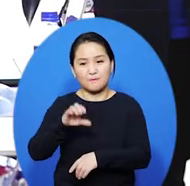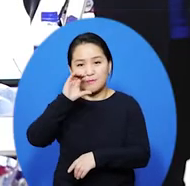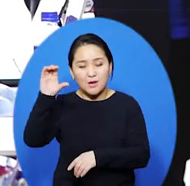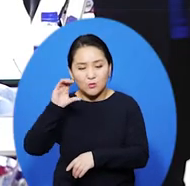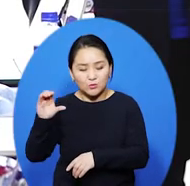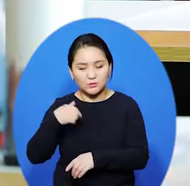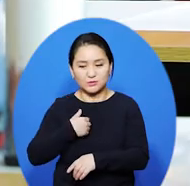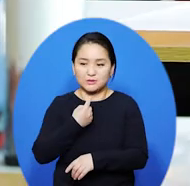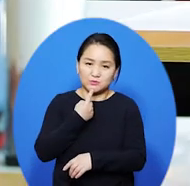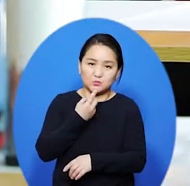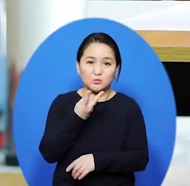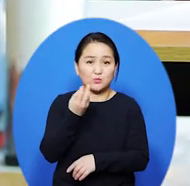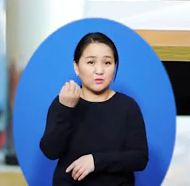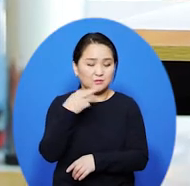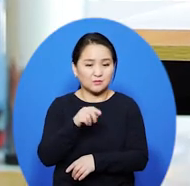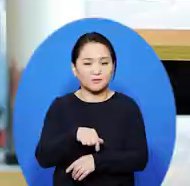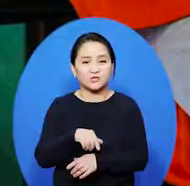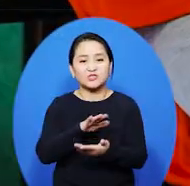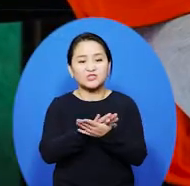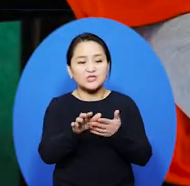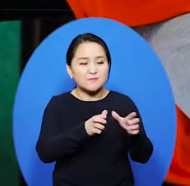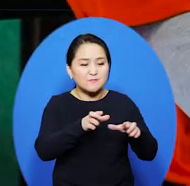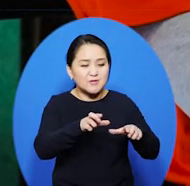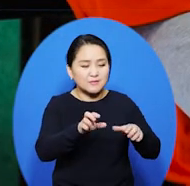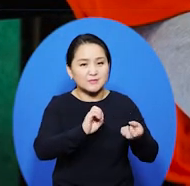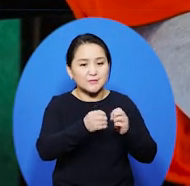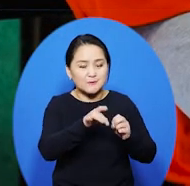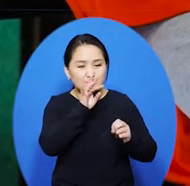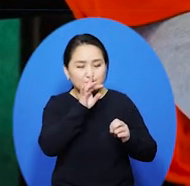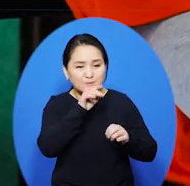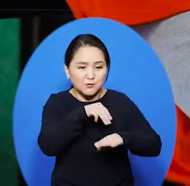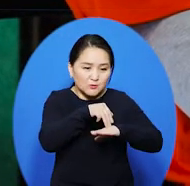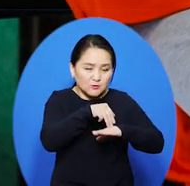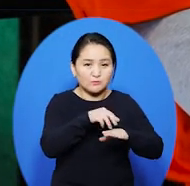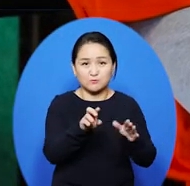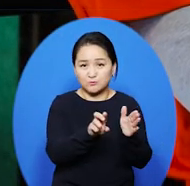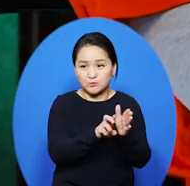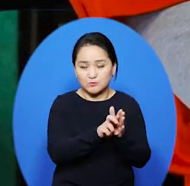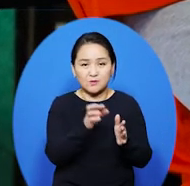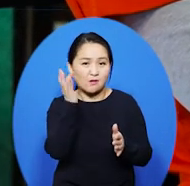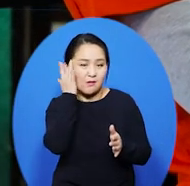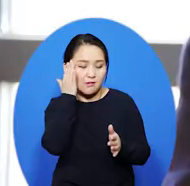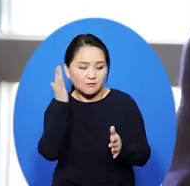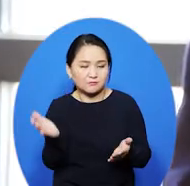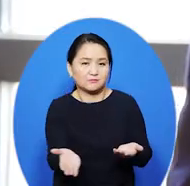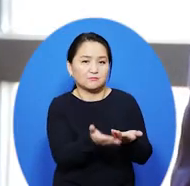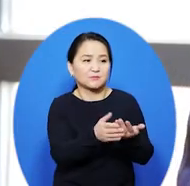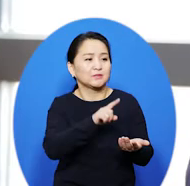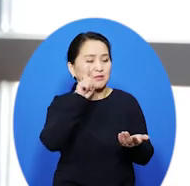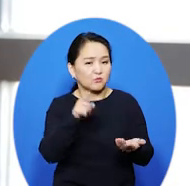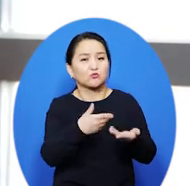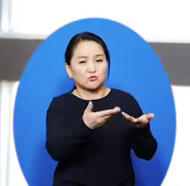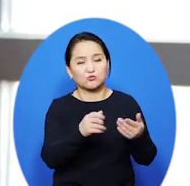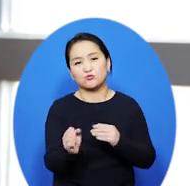ахуй нэгжүүдэд хүнд тулгарсан цаг үед шинэ бизнес хөлдөөрөө зогсох тогтох боломжийг уг арга хэмжээ